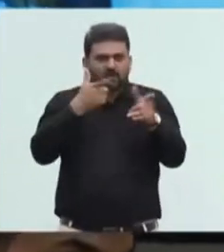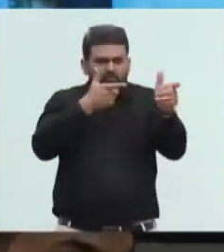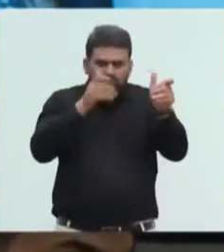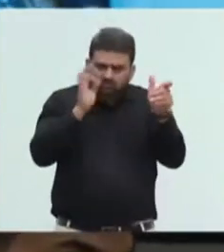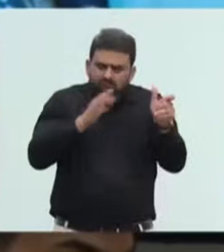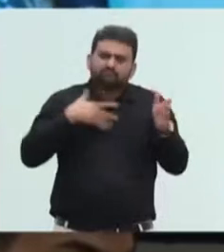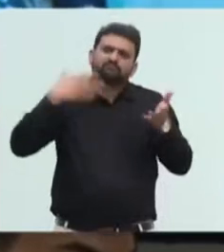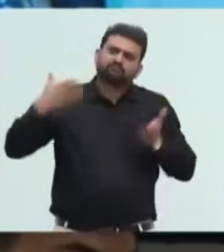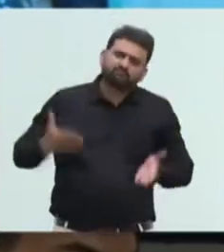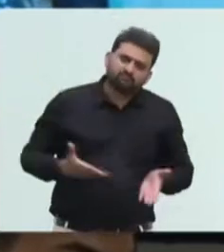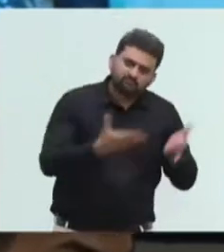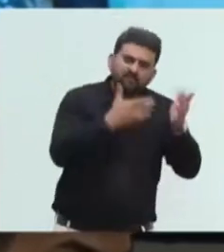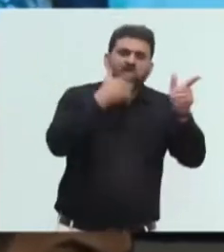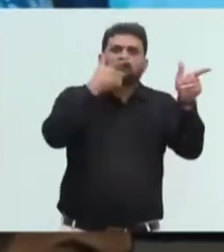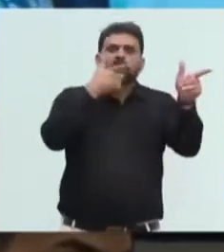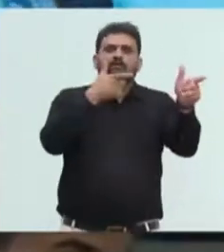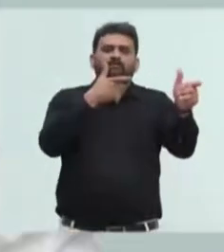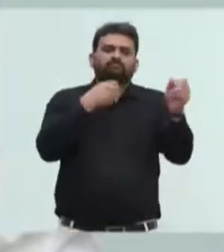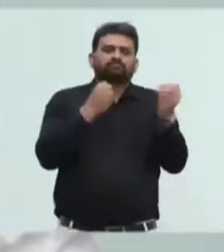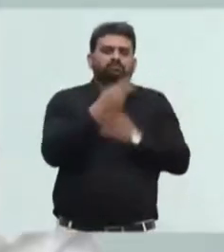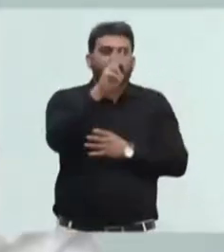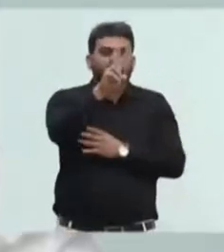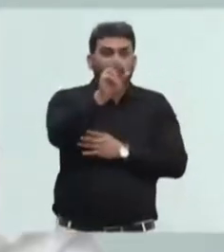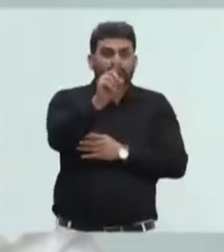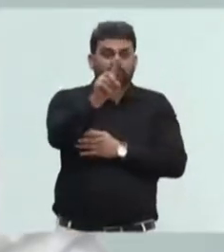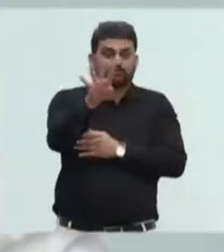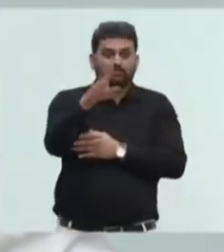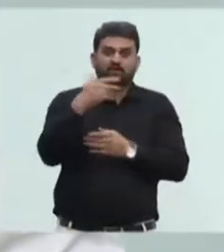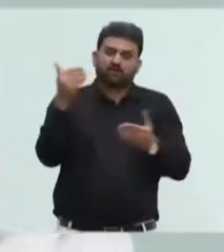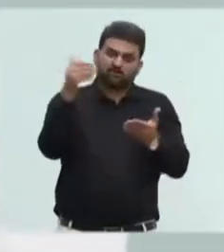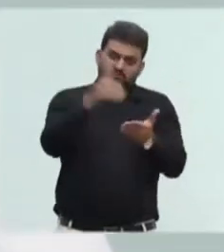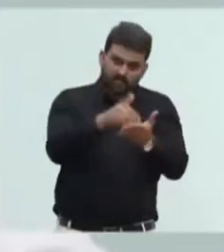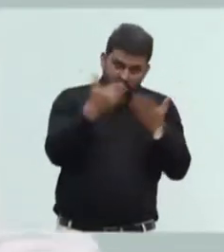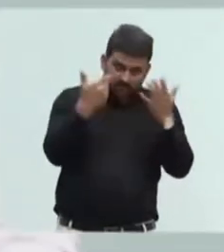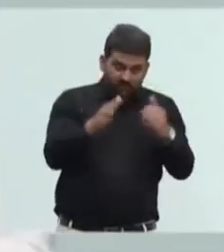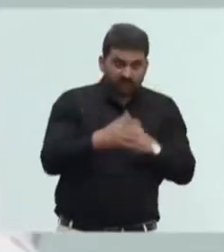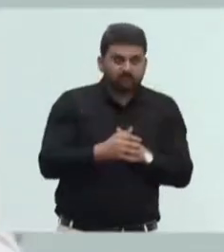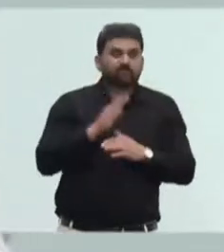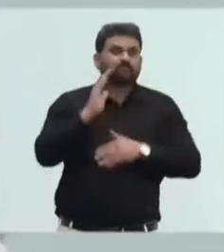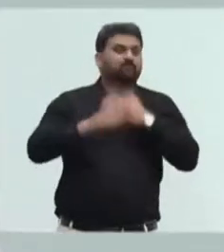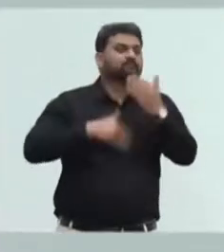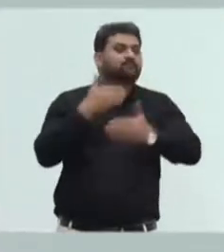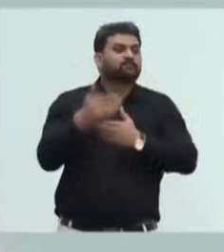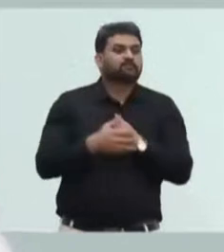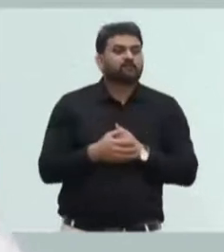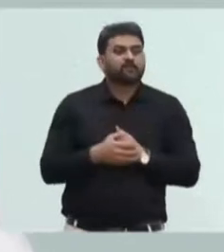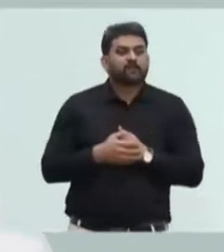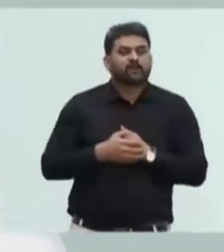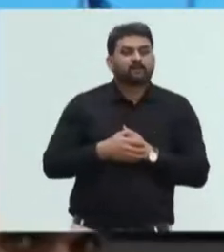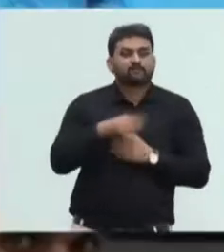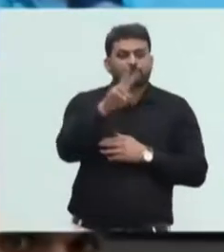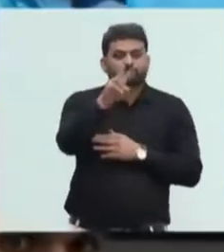है, तो मैं शूटिंग में 2014 में ज्वाइन हुई। उसके बाद मैं तो